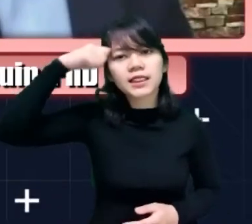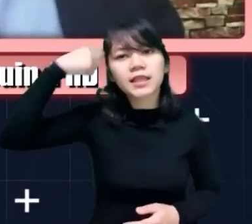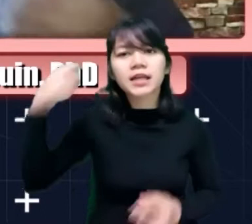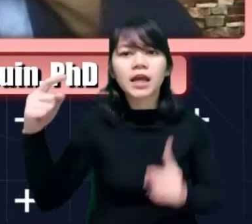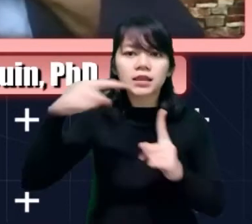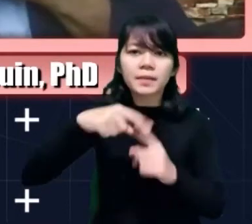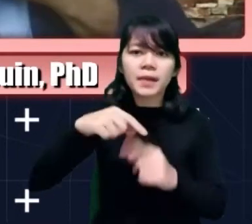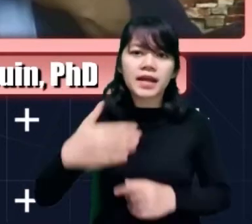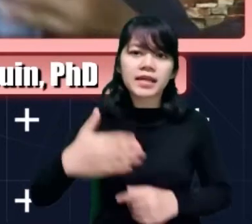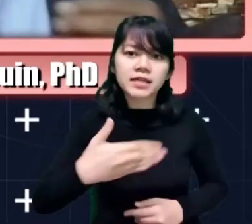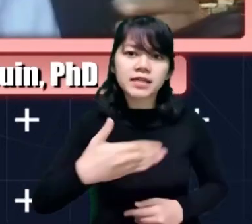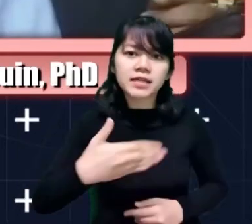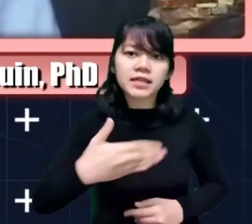ikan.